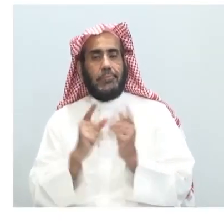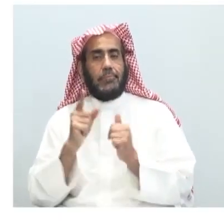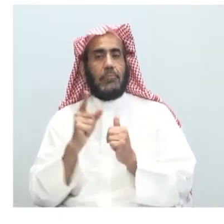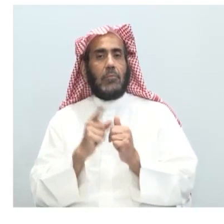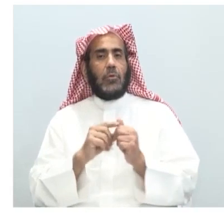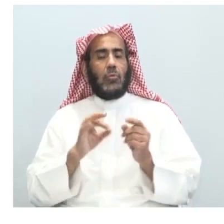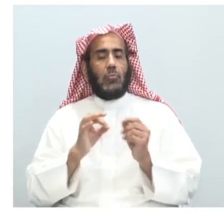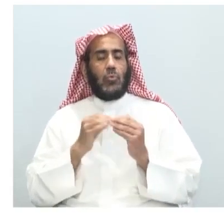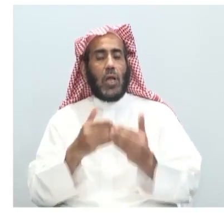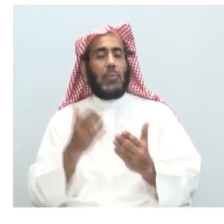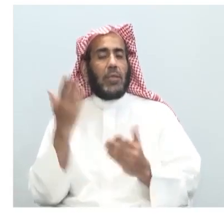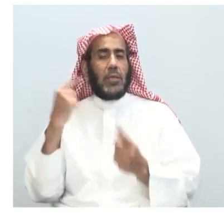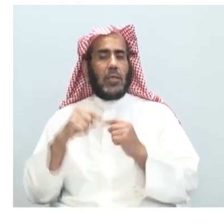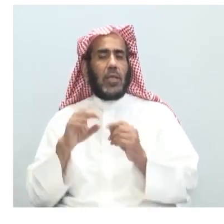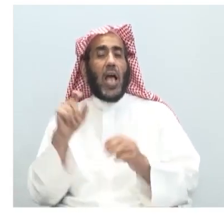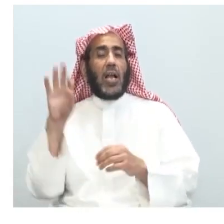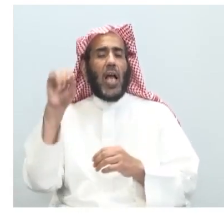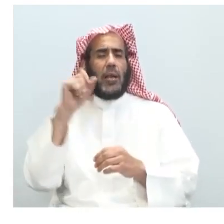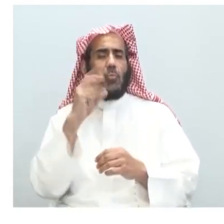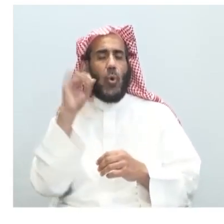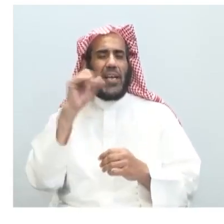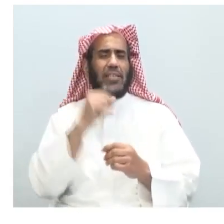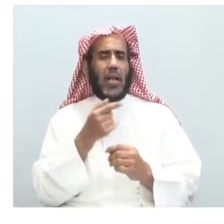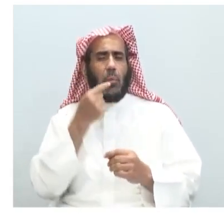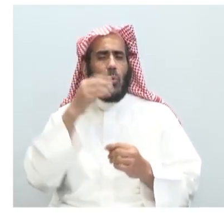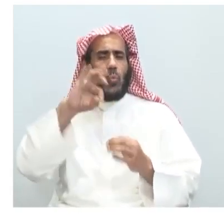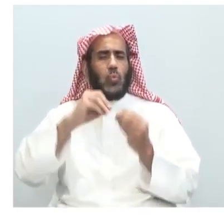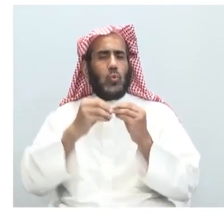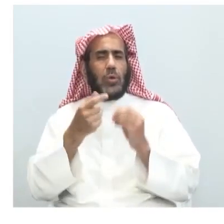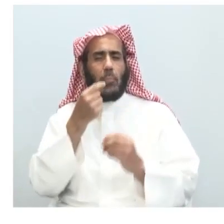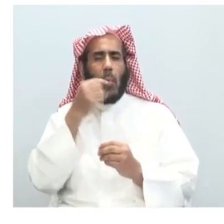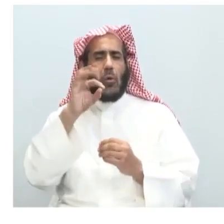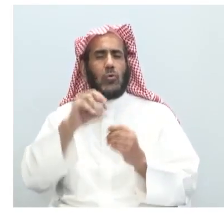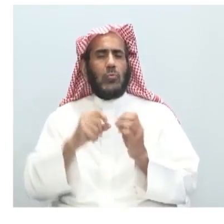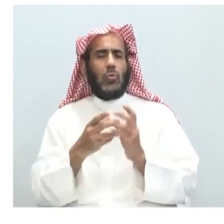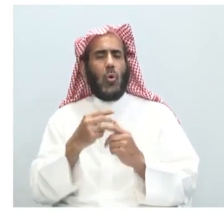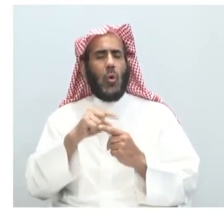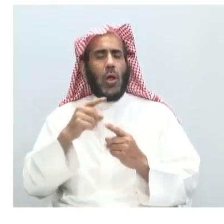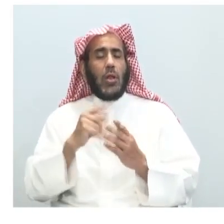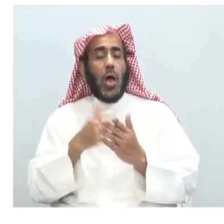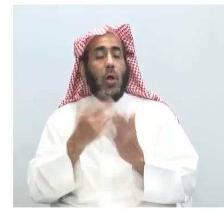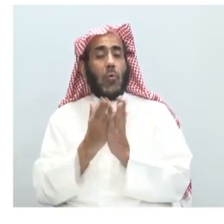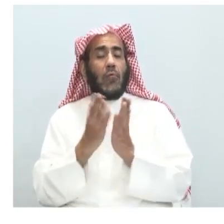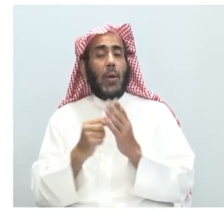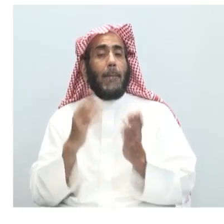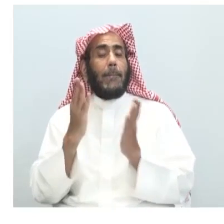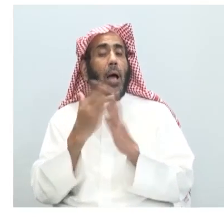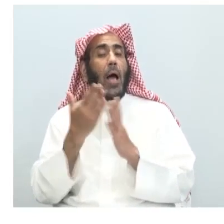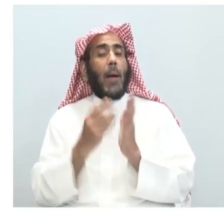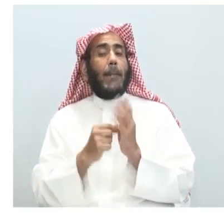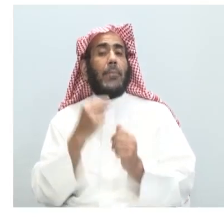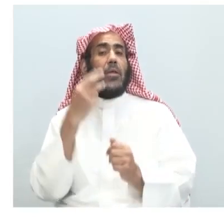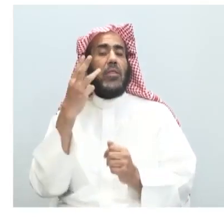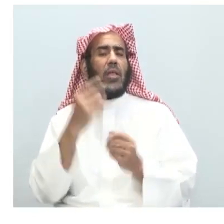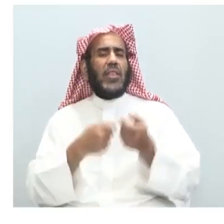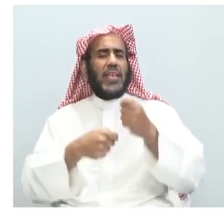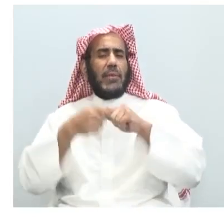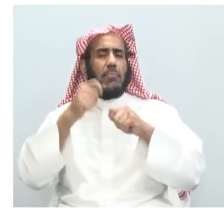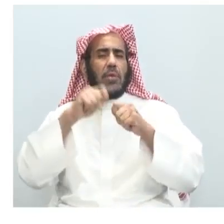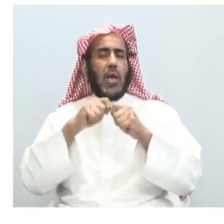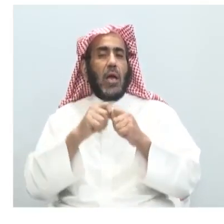متابعه لدرس الكربوهيدرات اذا تابع الكربوهيدرات نحن في الباب الثالث وهو كيمياء